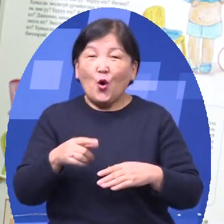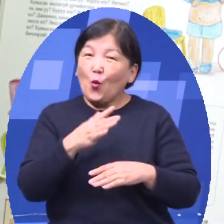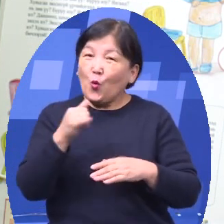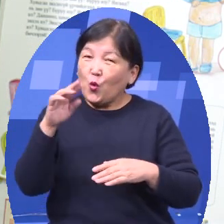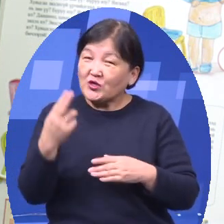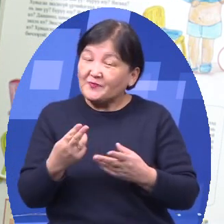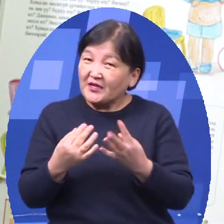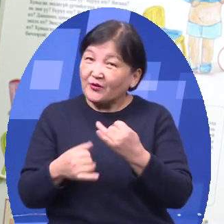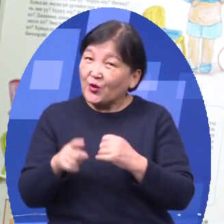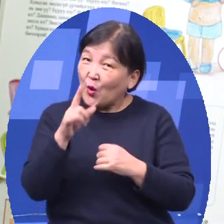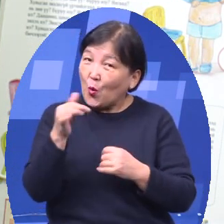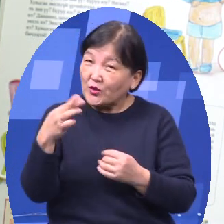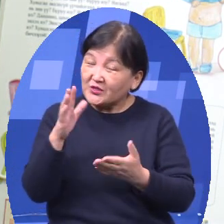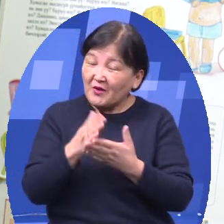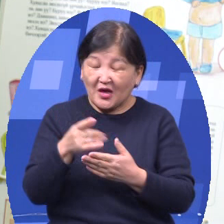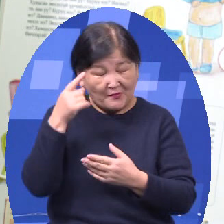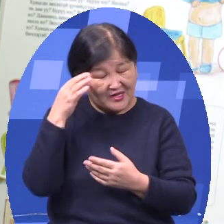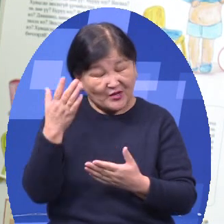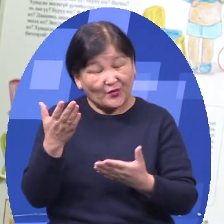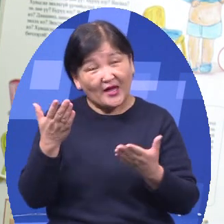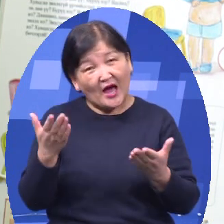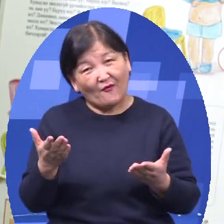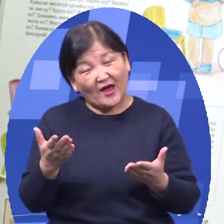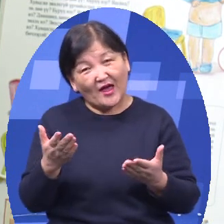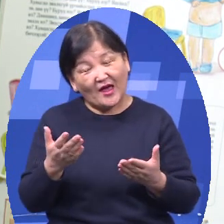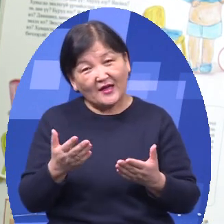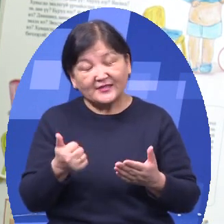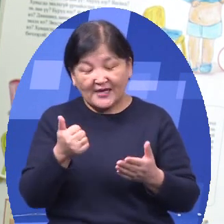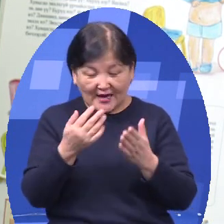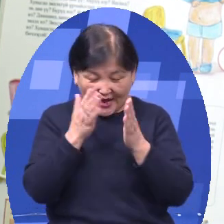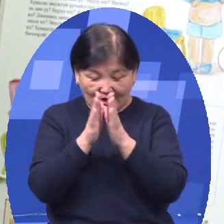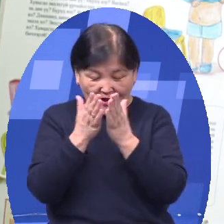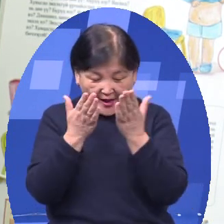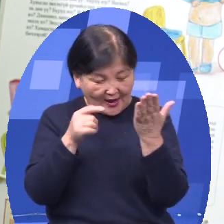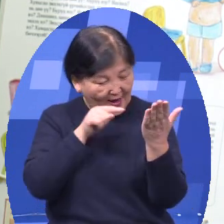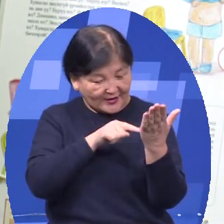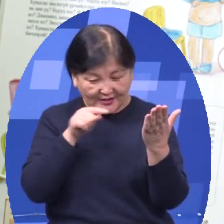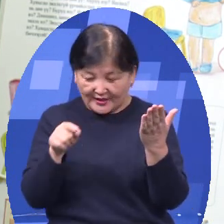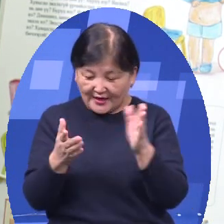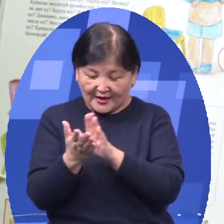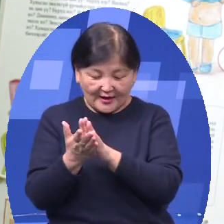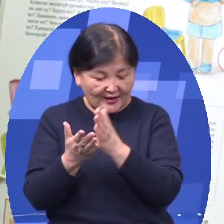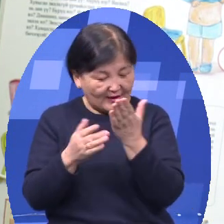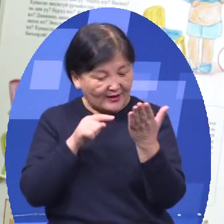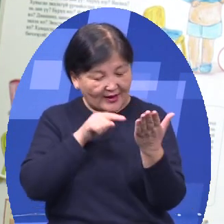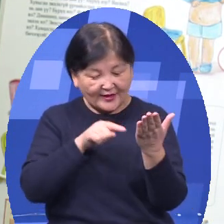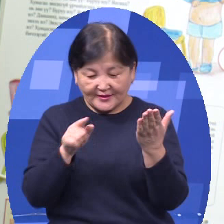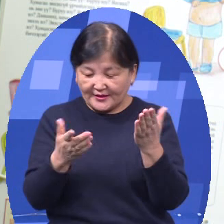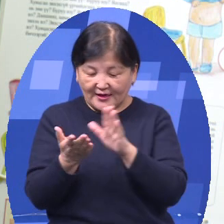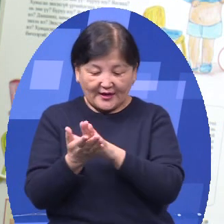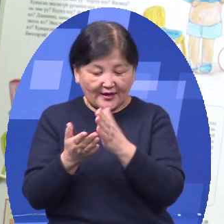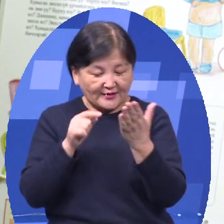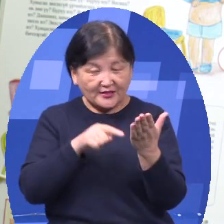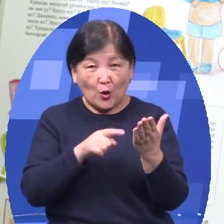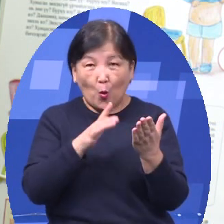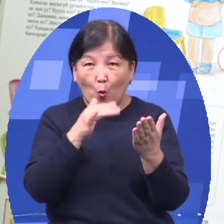мэддгвээ. Одоо наманд маань юу дут байгаа юм болоо? Та нар сайн ажиглалтаа? Та нарын наманд юу байна?